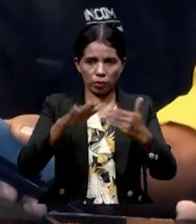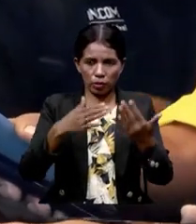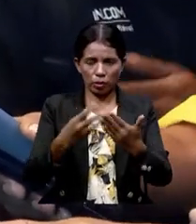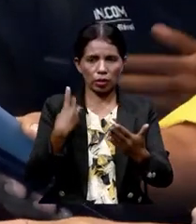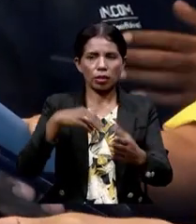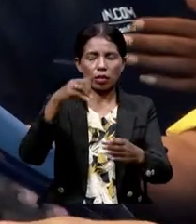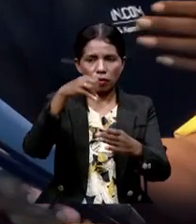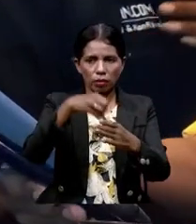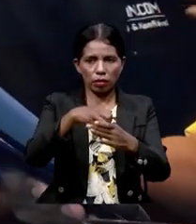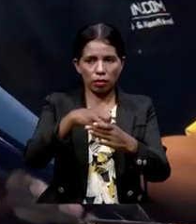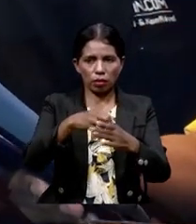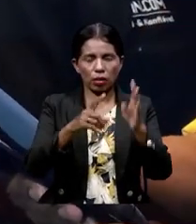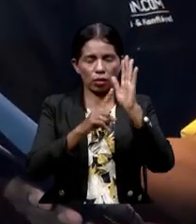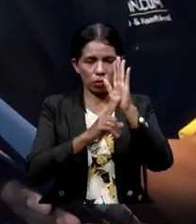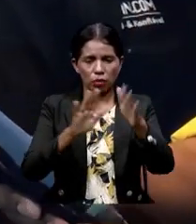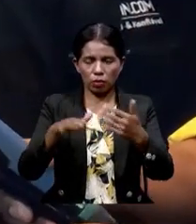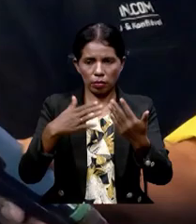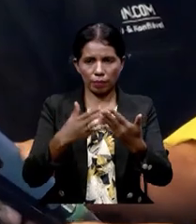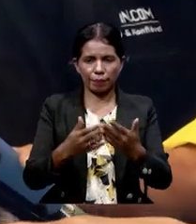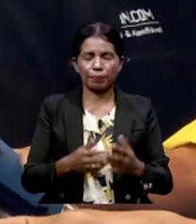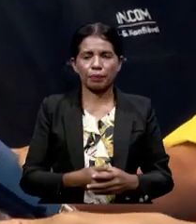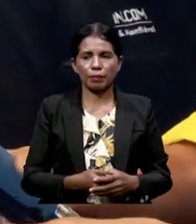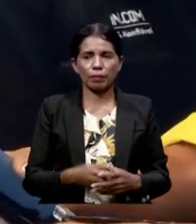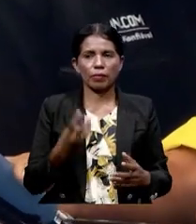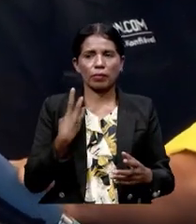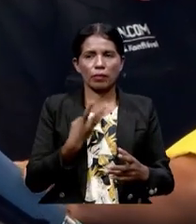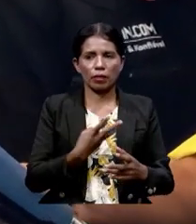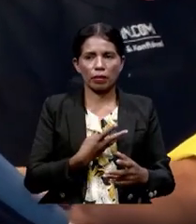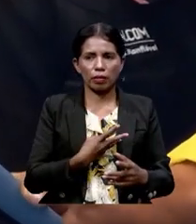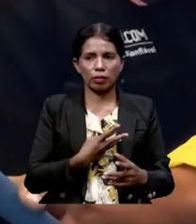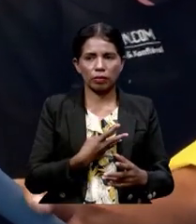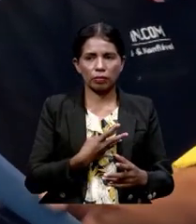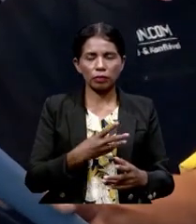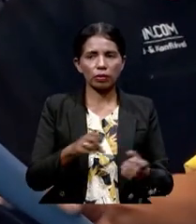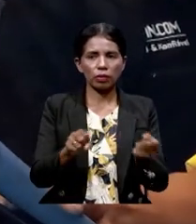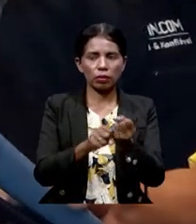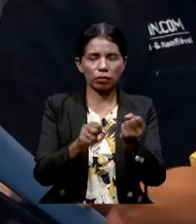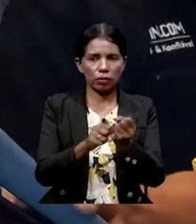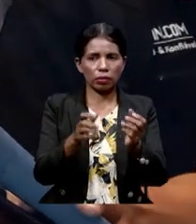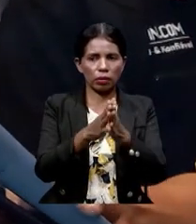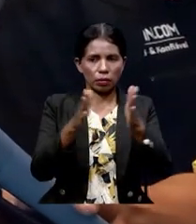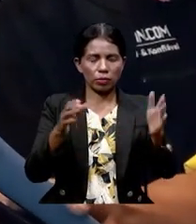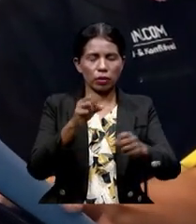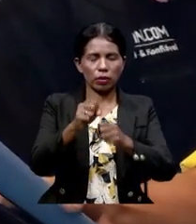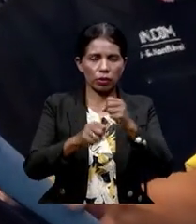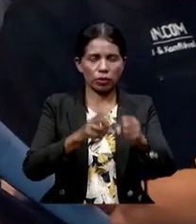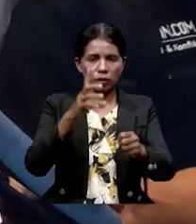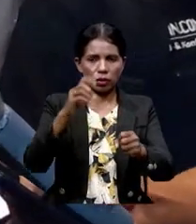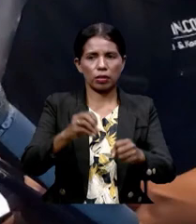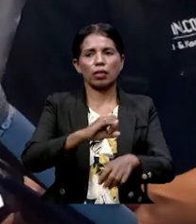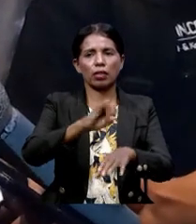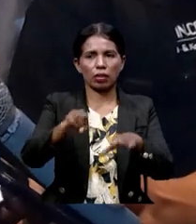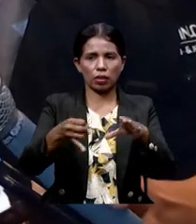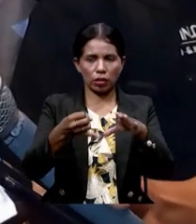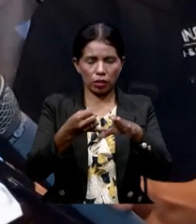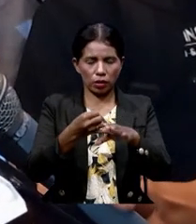ibu kondifisian sira, ne yang kita kontribui makas pa sosiedade dan be